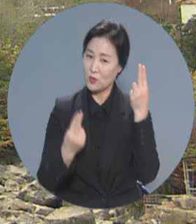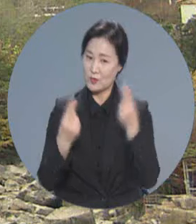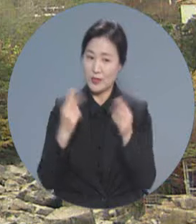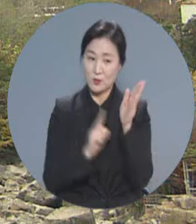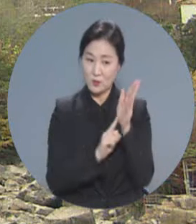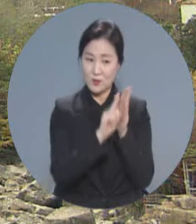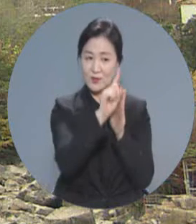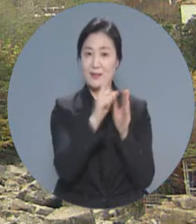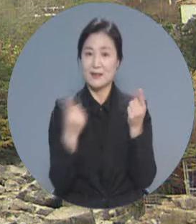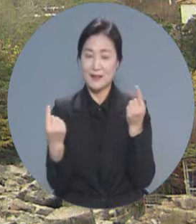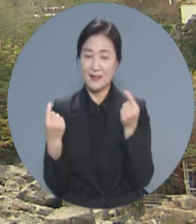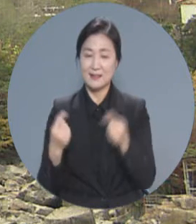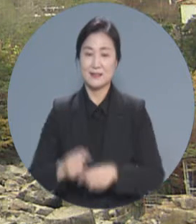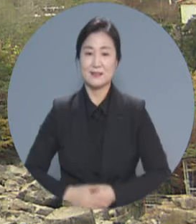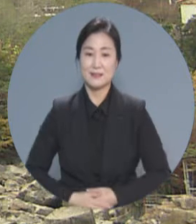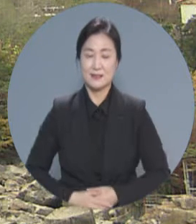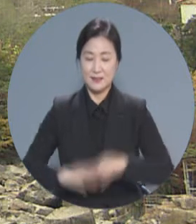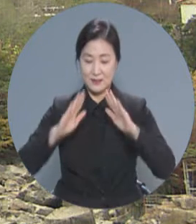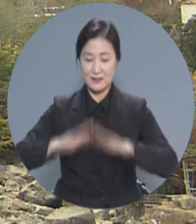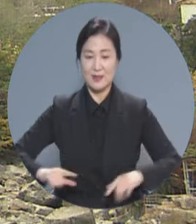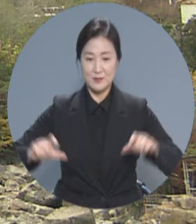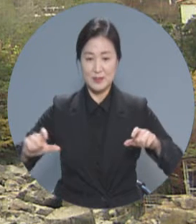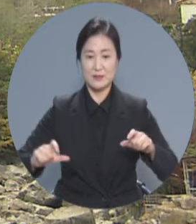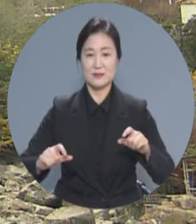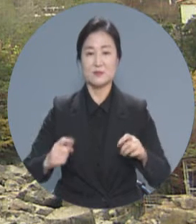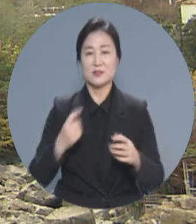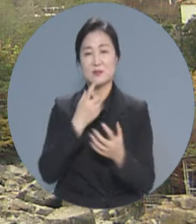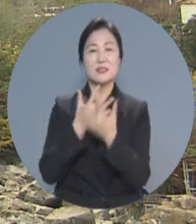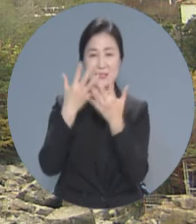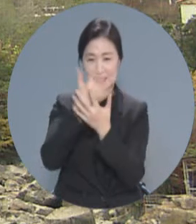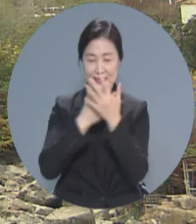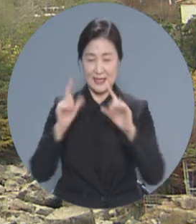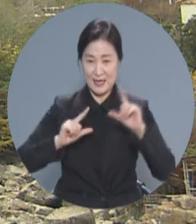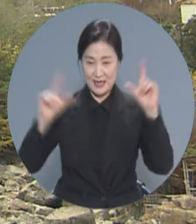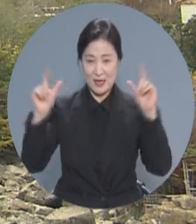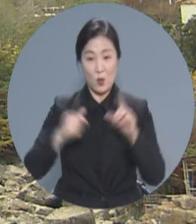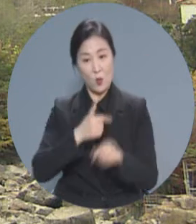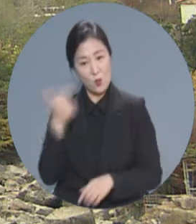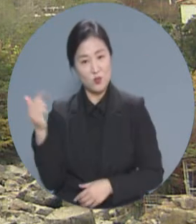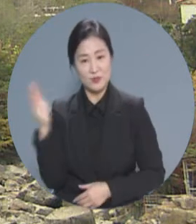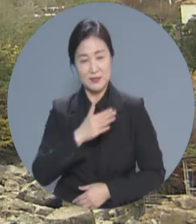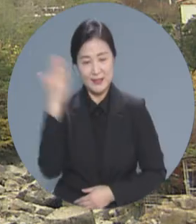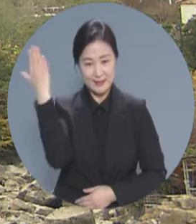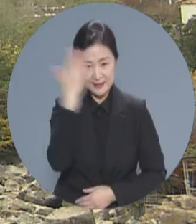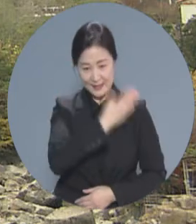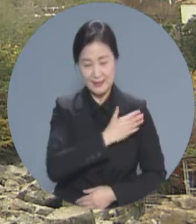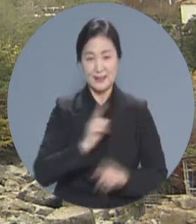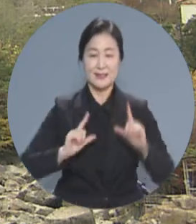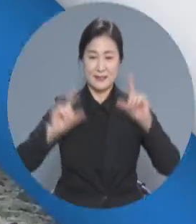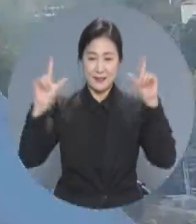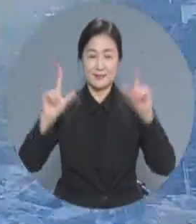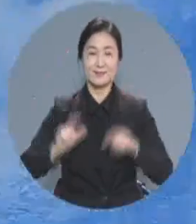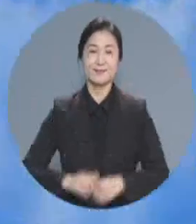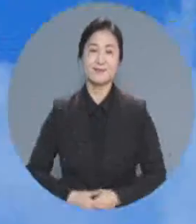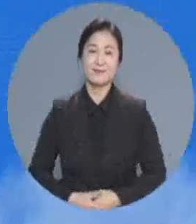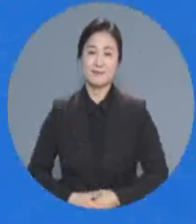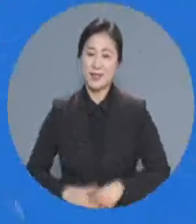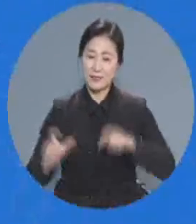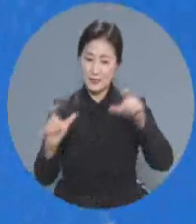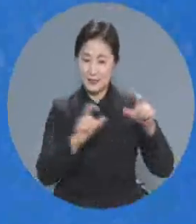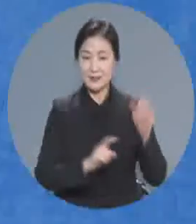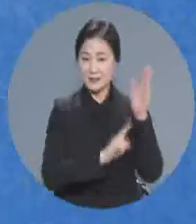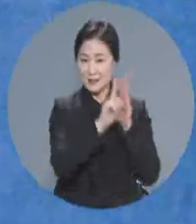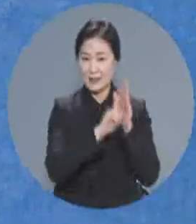모르겠습니다 내일 전남 지역은 대체로 흐리게 찜한 동 복어는 오후부터 맑은 날씨를 보이겠습니다 지역별